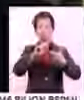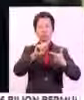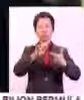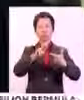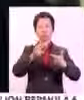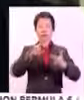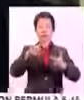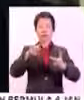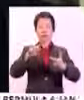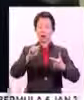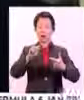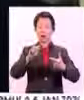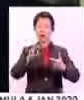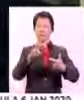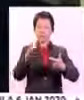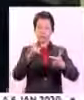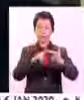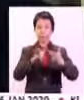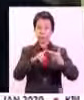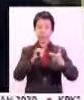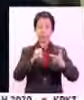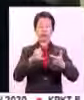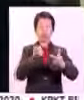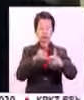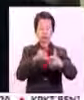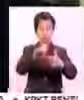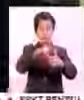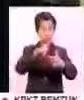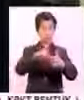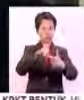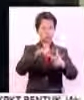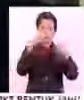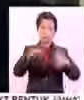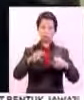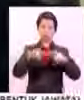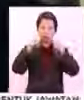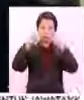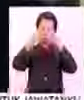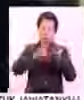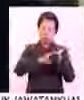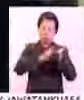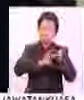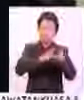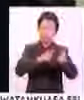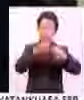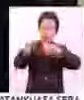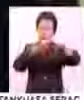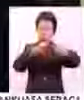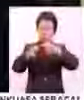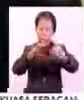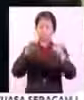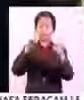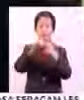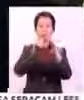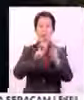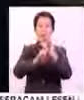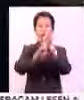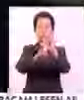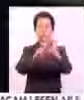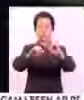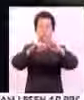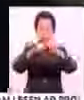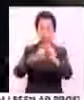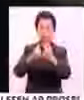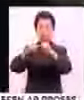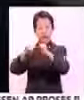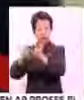Hamid Badar, di mana kedua-duanya telah berjaya berbincang dan menjelaskan kepada wakil